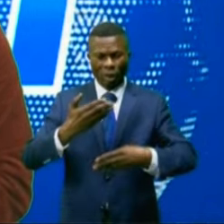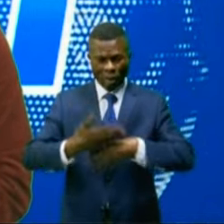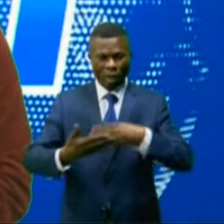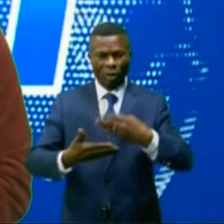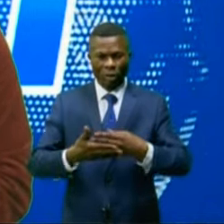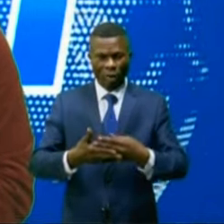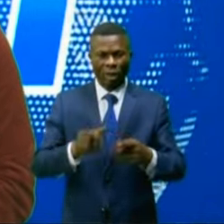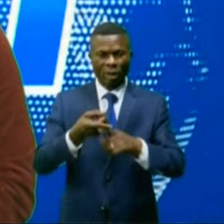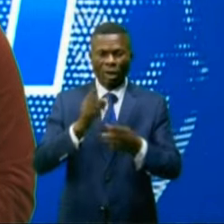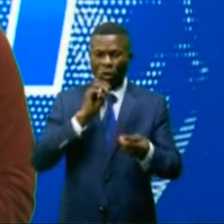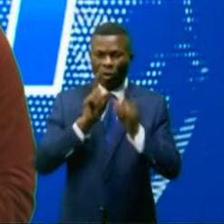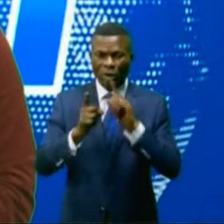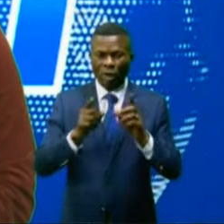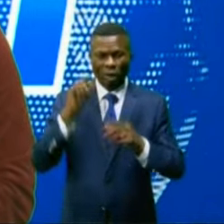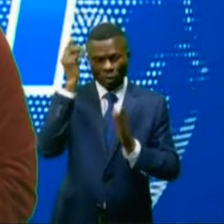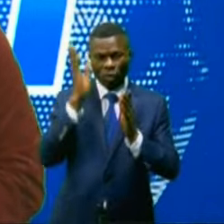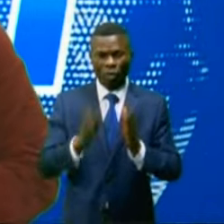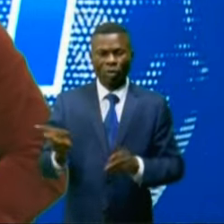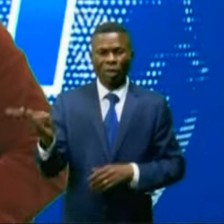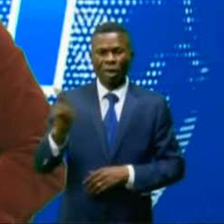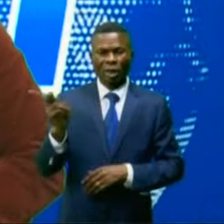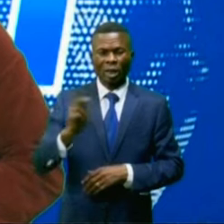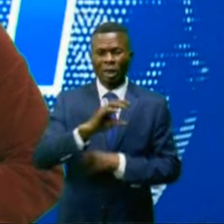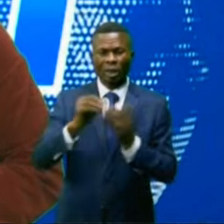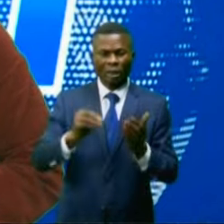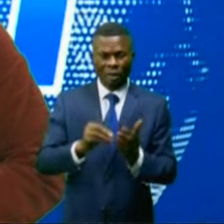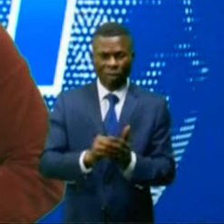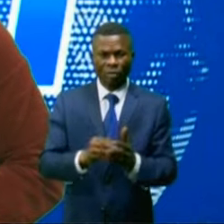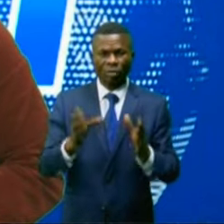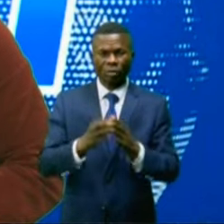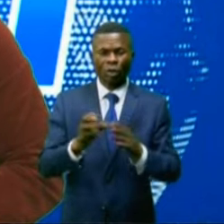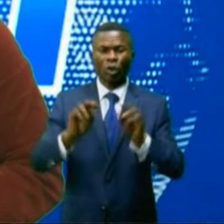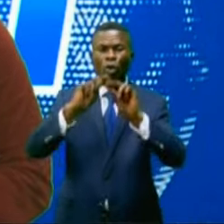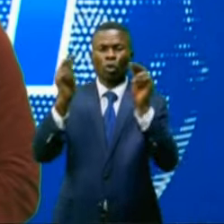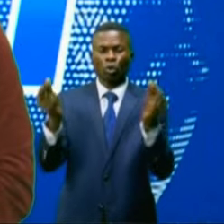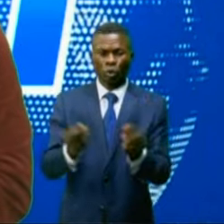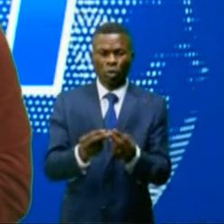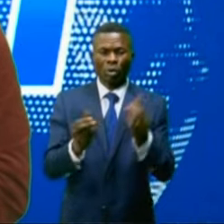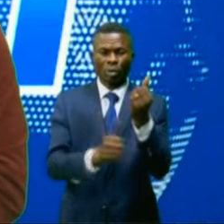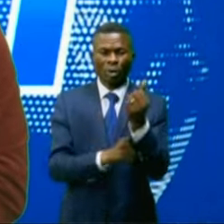de l'entretien entre le gouverneur du Kasaï central et